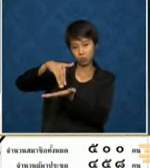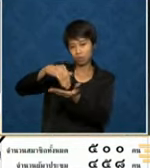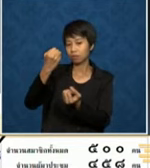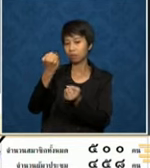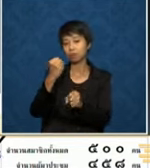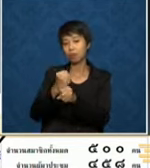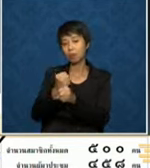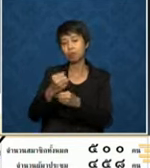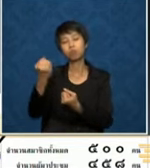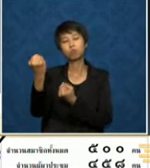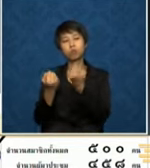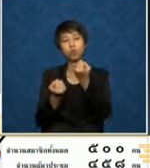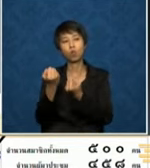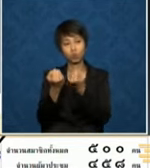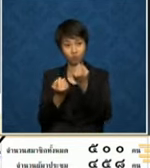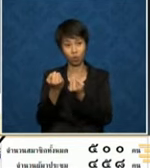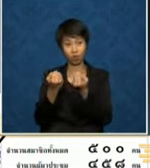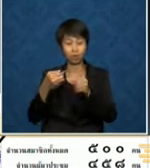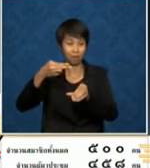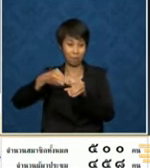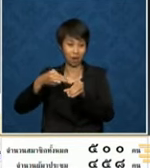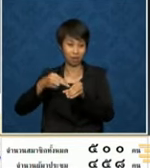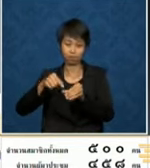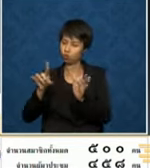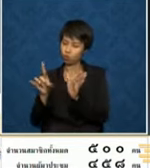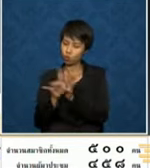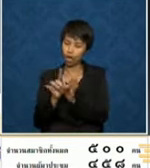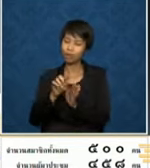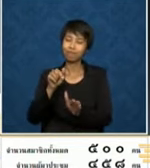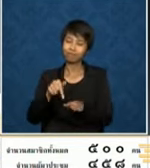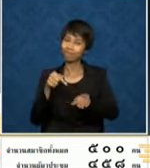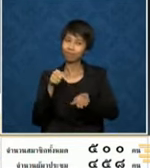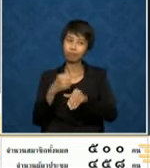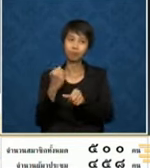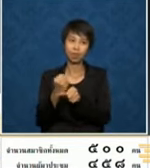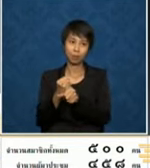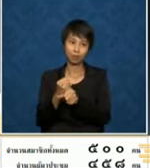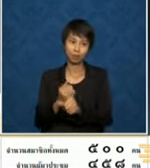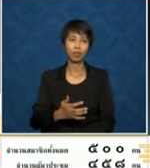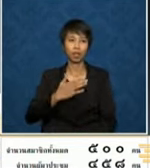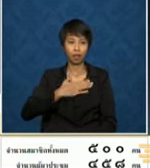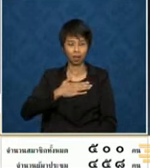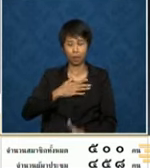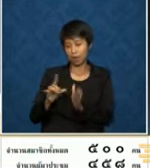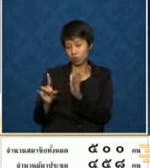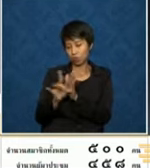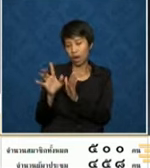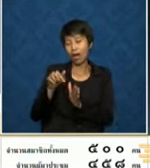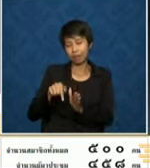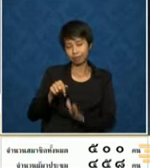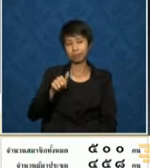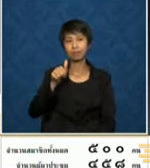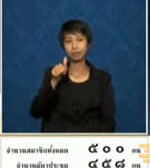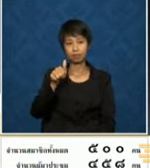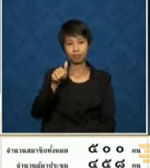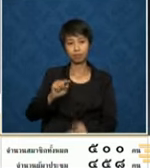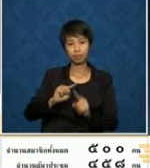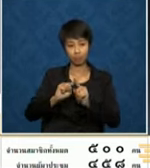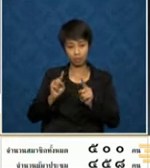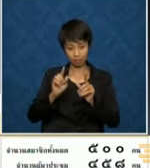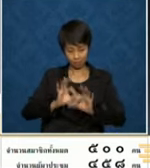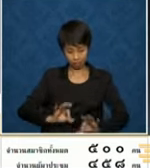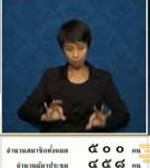ท้ายของโลกค่ะแต่เราก็ต้องบอกว่าแน่นอนว่าเราอยากเป็นที่สุดท้ายเป็นได้แต่เราจำเป็นที่ต้องเตรียมการ